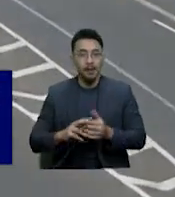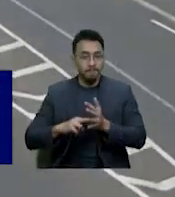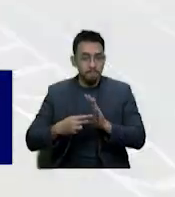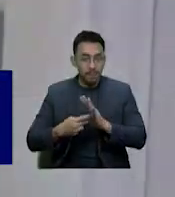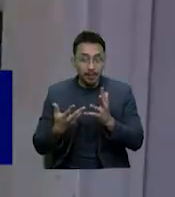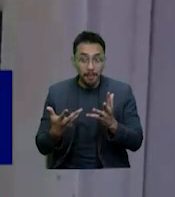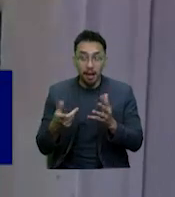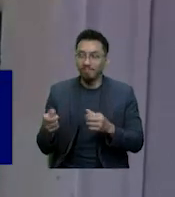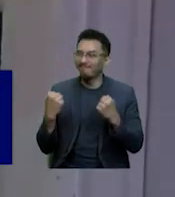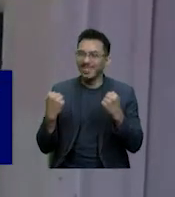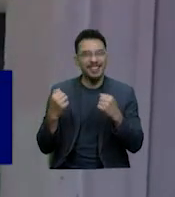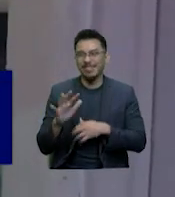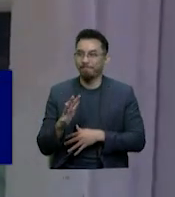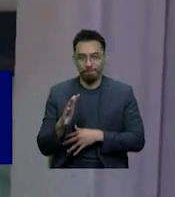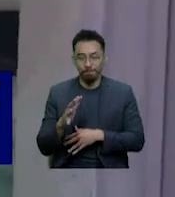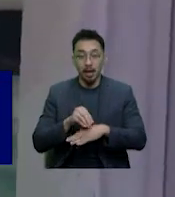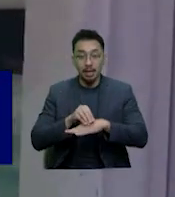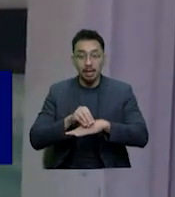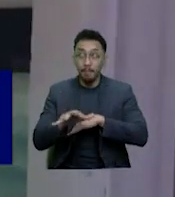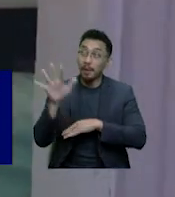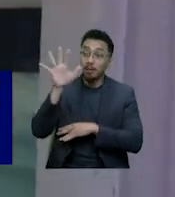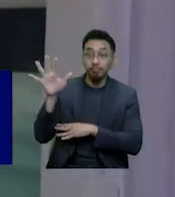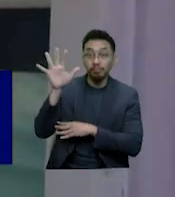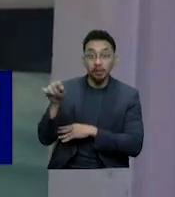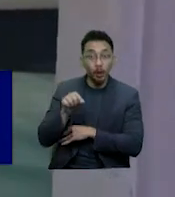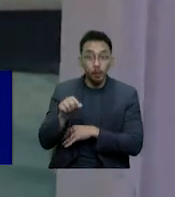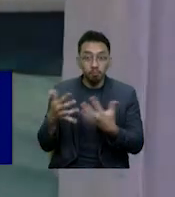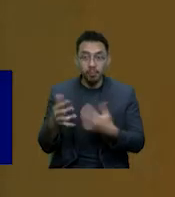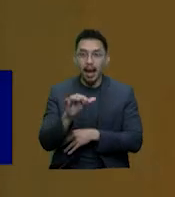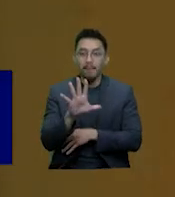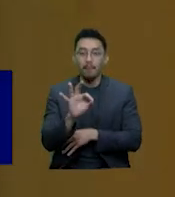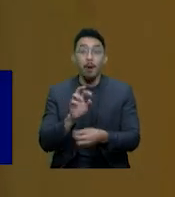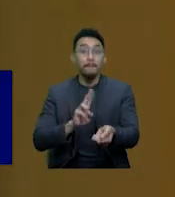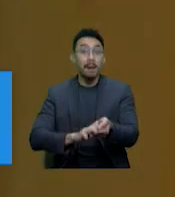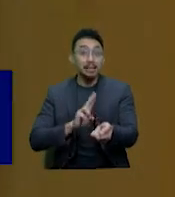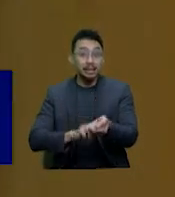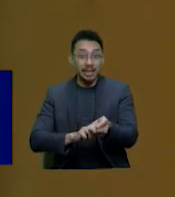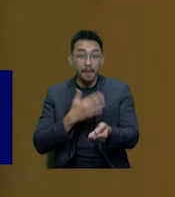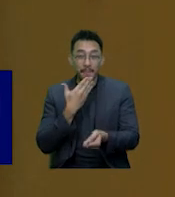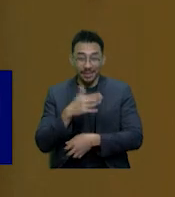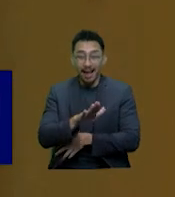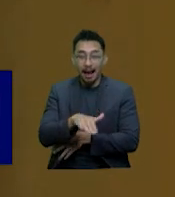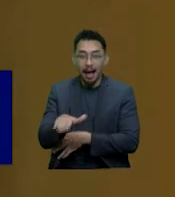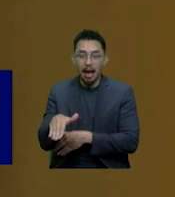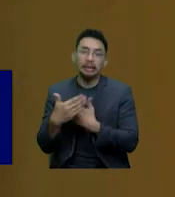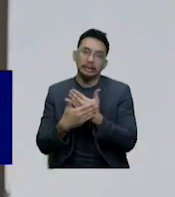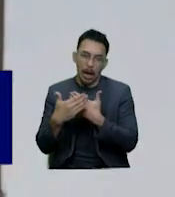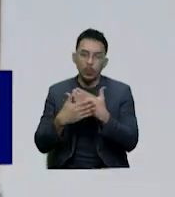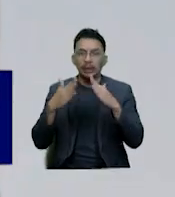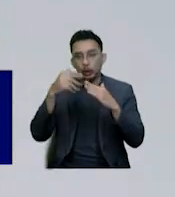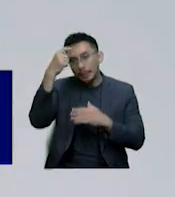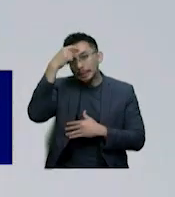sensitif. Dampak polusi udara sebanyak 50 pasien didominasi anak-anak dirawat di RSUD Dr. Casbullah Abdul